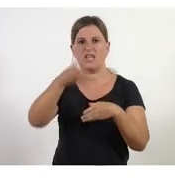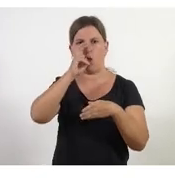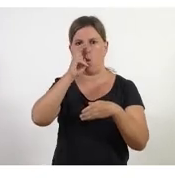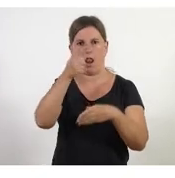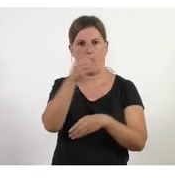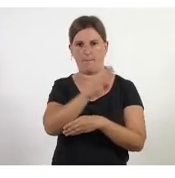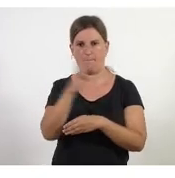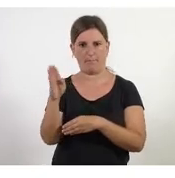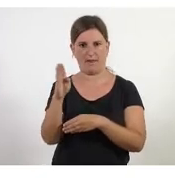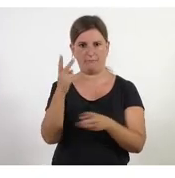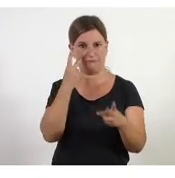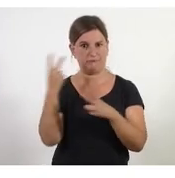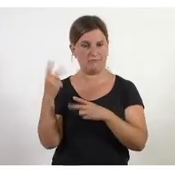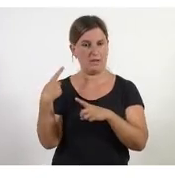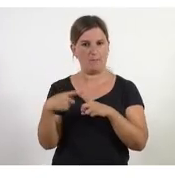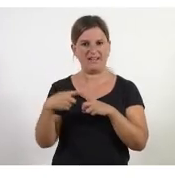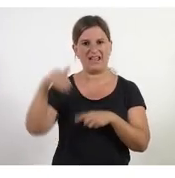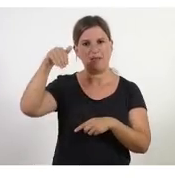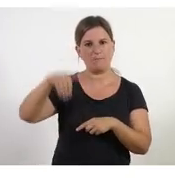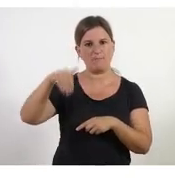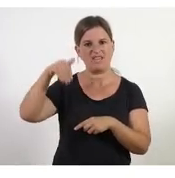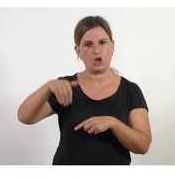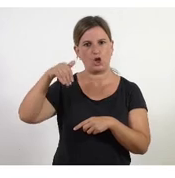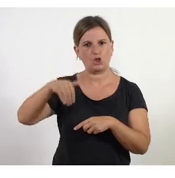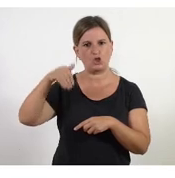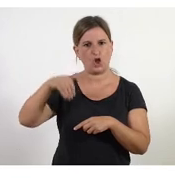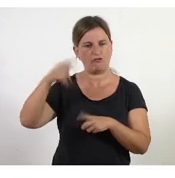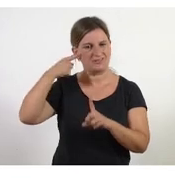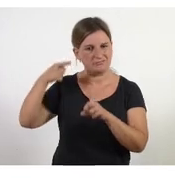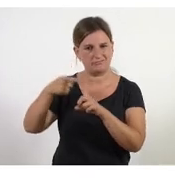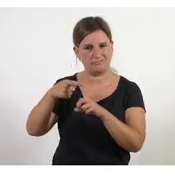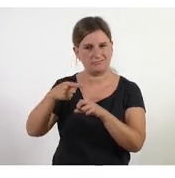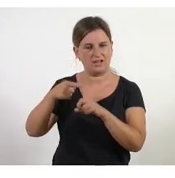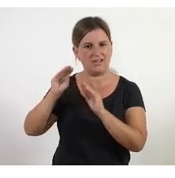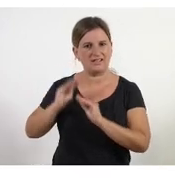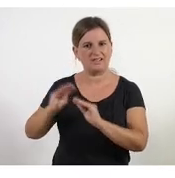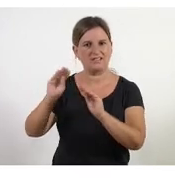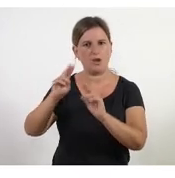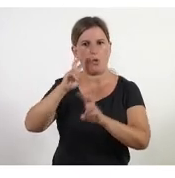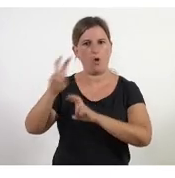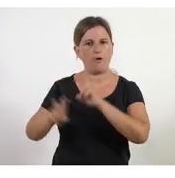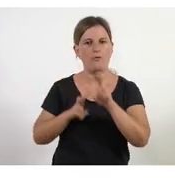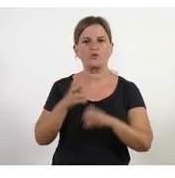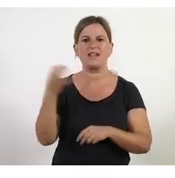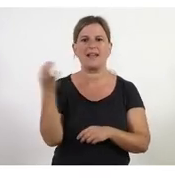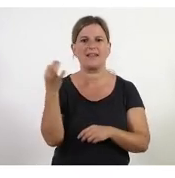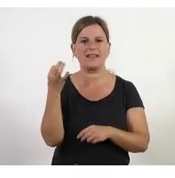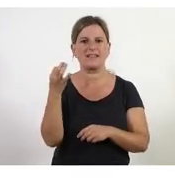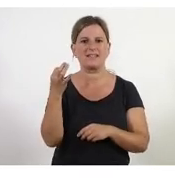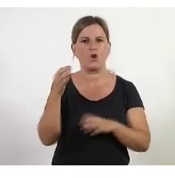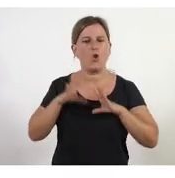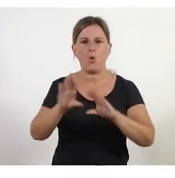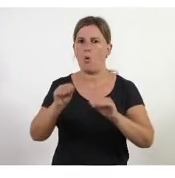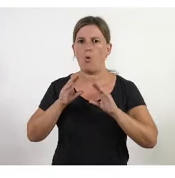aquest és el gir que està fent Microsoft respecte a les altres solucions. Ells estan buscant que només fem